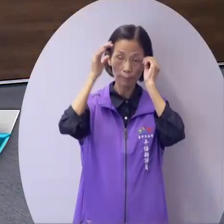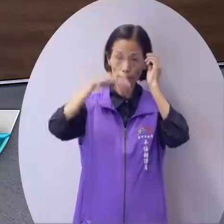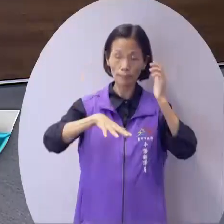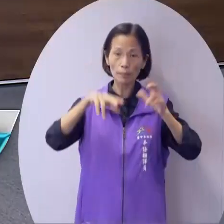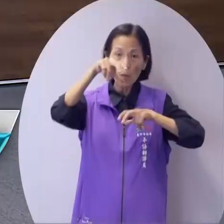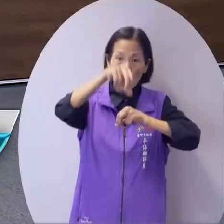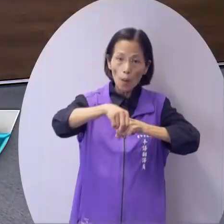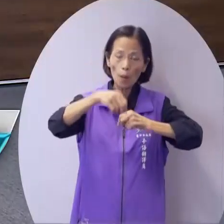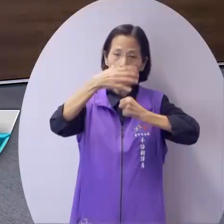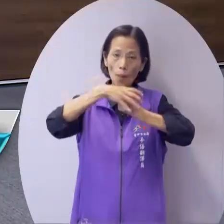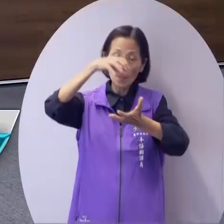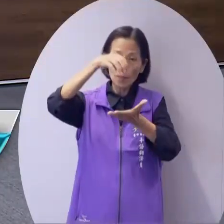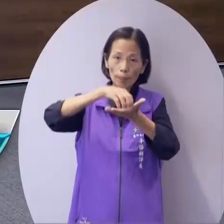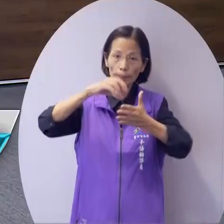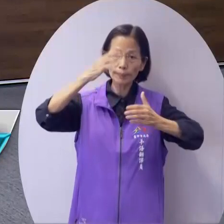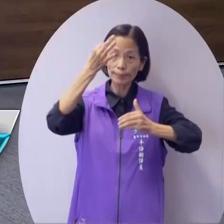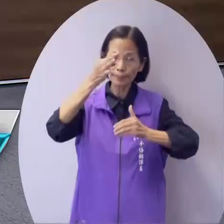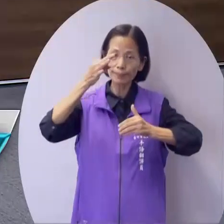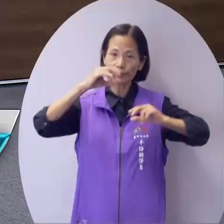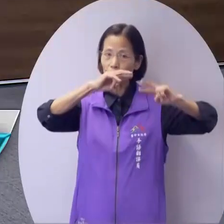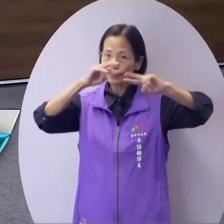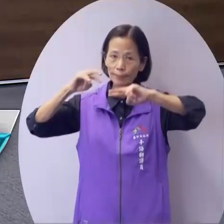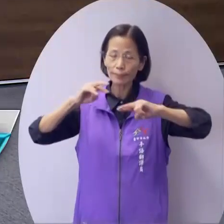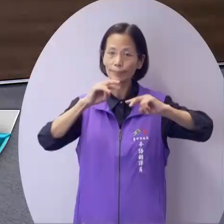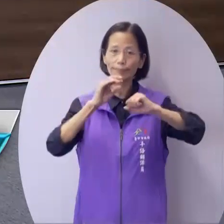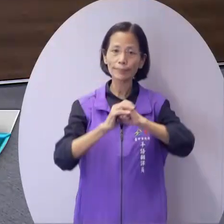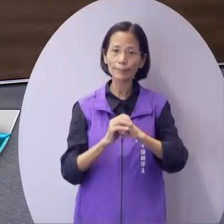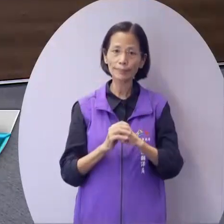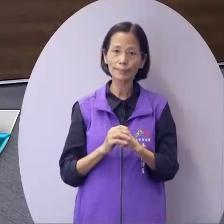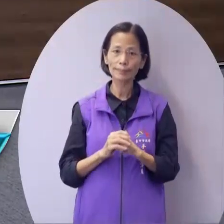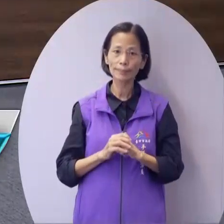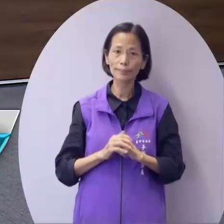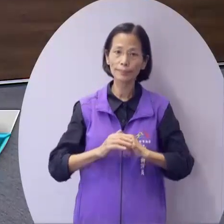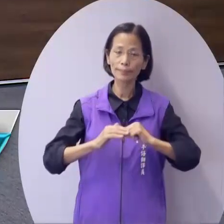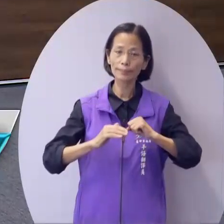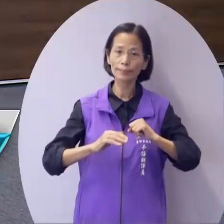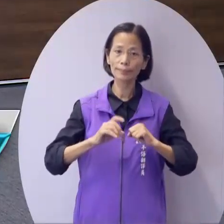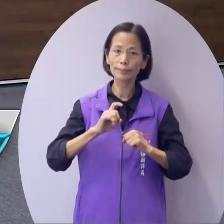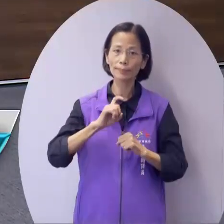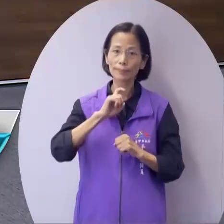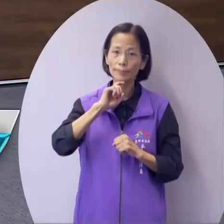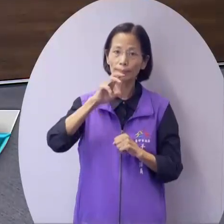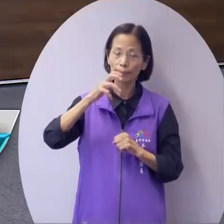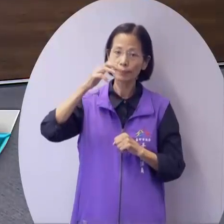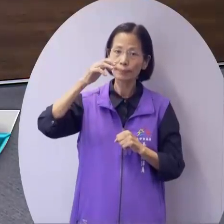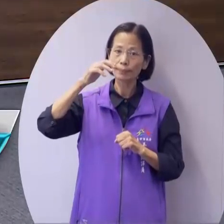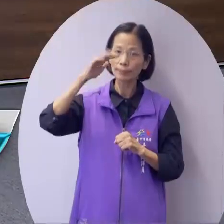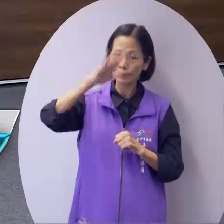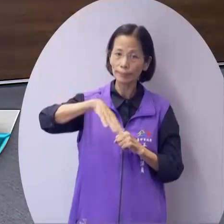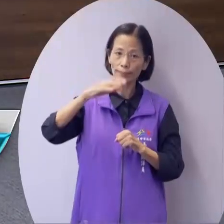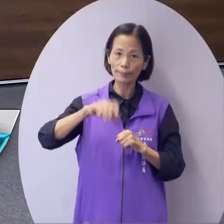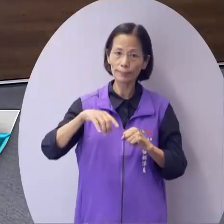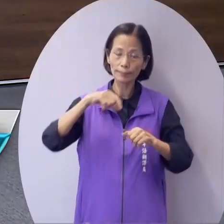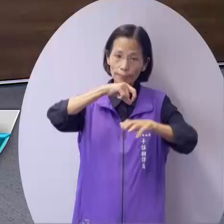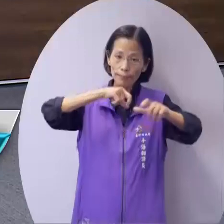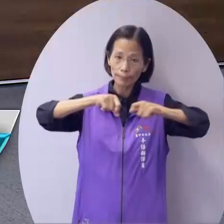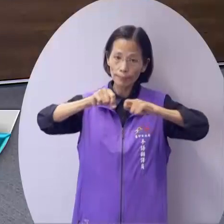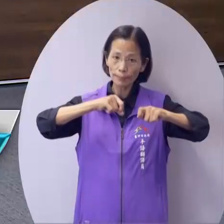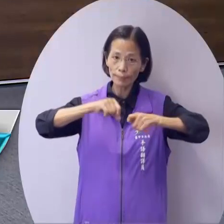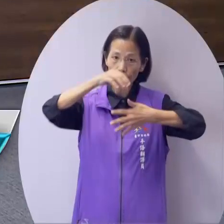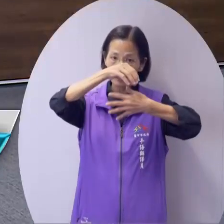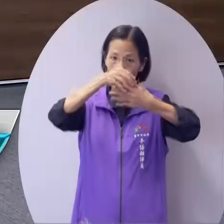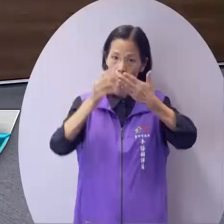义的订定跟修正，还有未成年年龄计划回馈户的资格的放